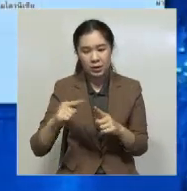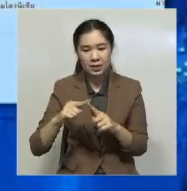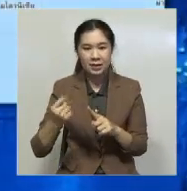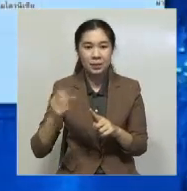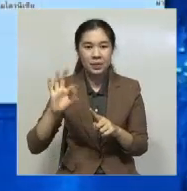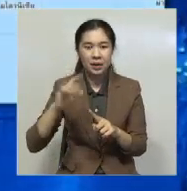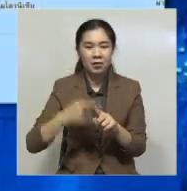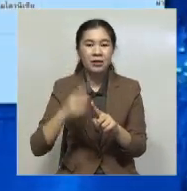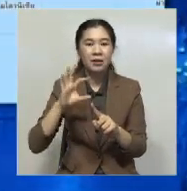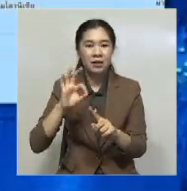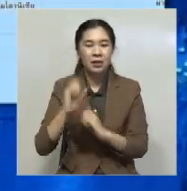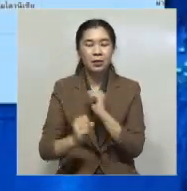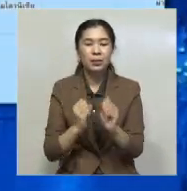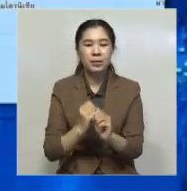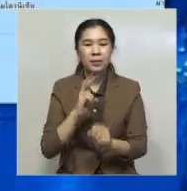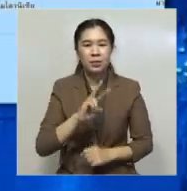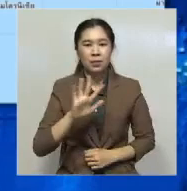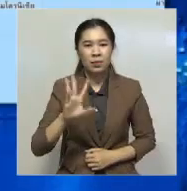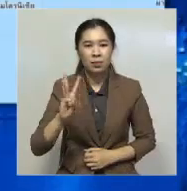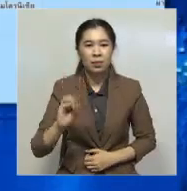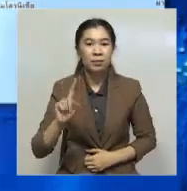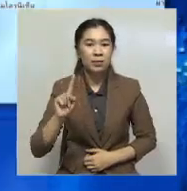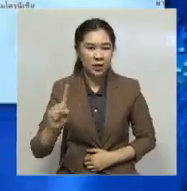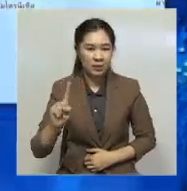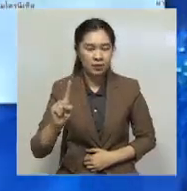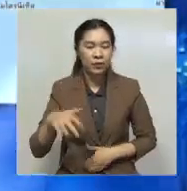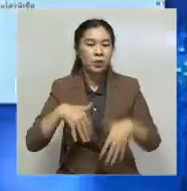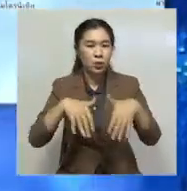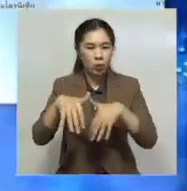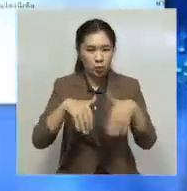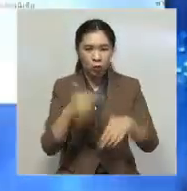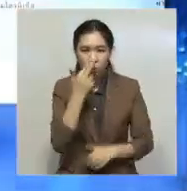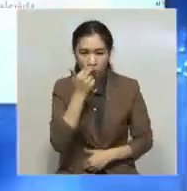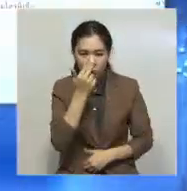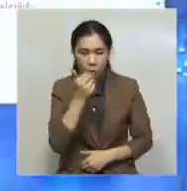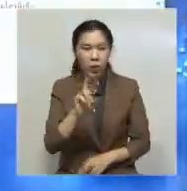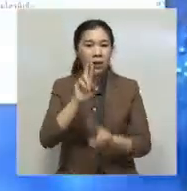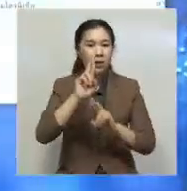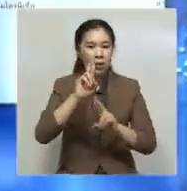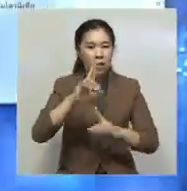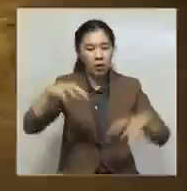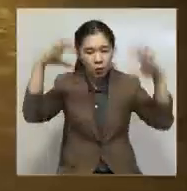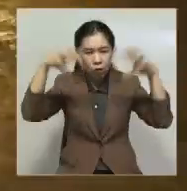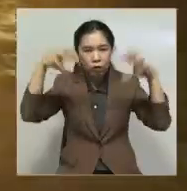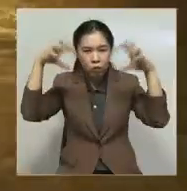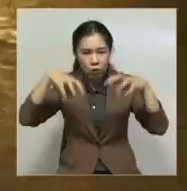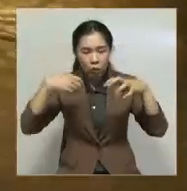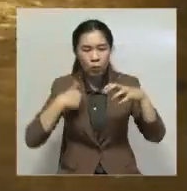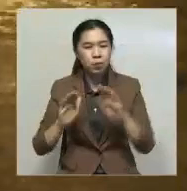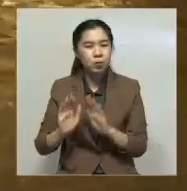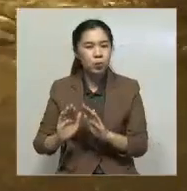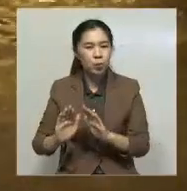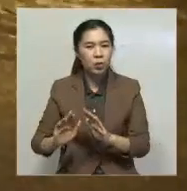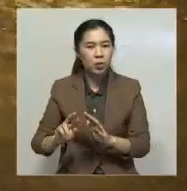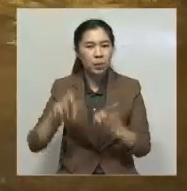กันยายน2561นะคะจึงขอให้ประชาชนบริเวณนี้ระมัดระวังผลกระทบจากฝนตกหนักแล้วก็ฝนที่ตกสะสมที่อ